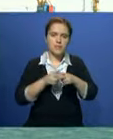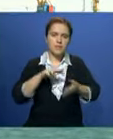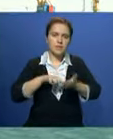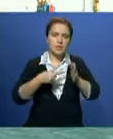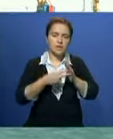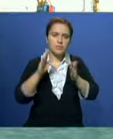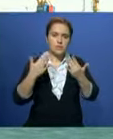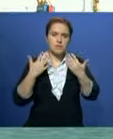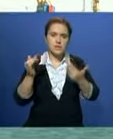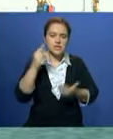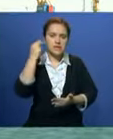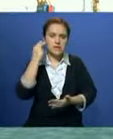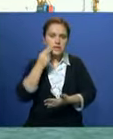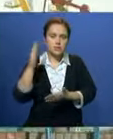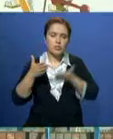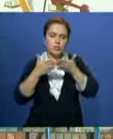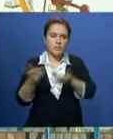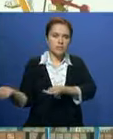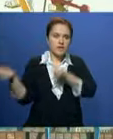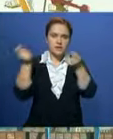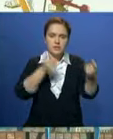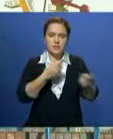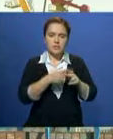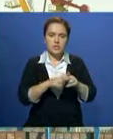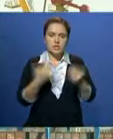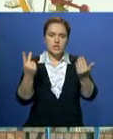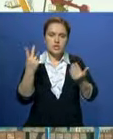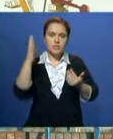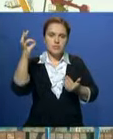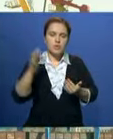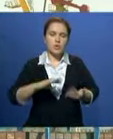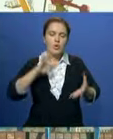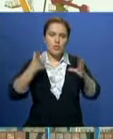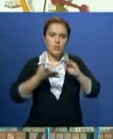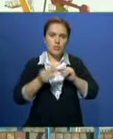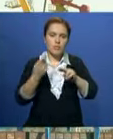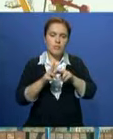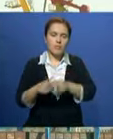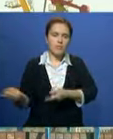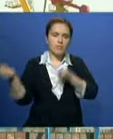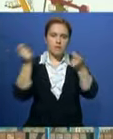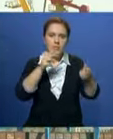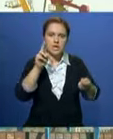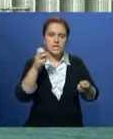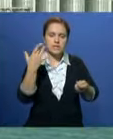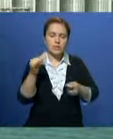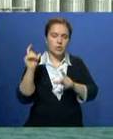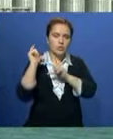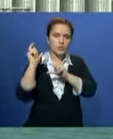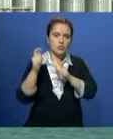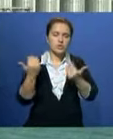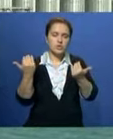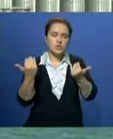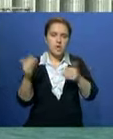привлечь транзитные грузы из Китая. В настоящий момент доля порта Актау составляет 25% от общего объема переваливаемых на Каспии грузов. Сегодня морской порт